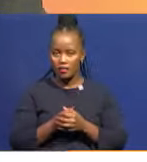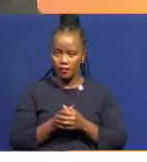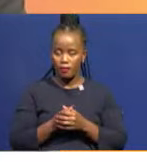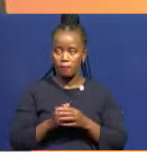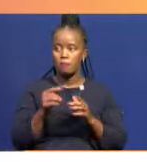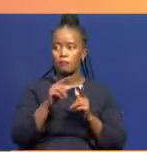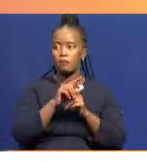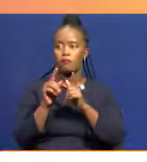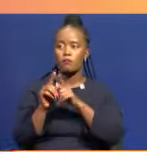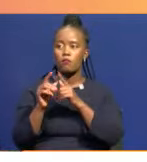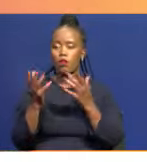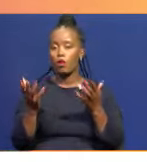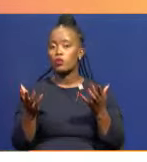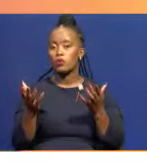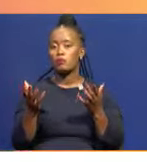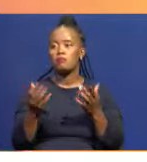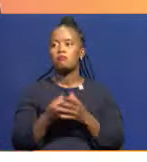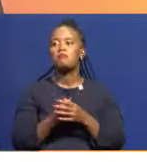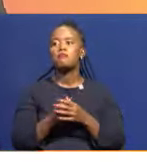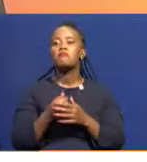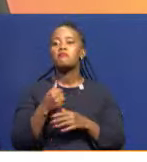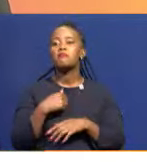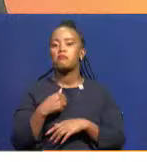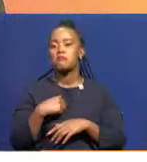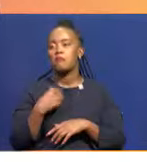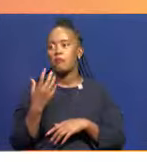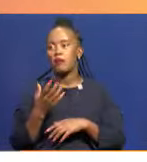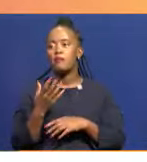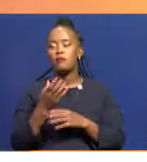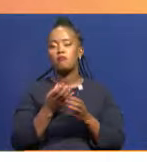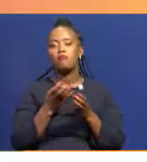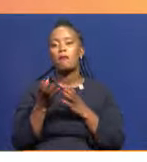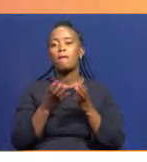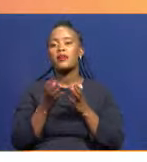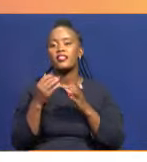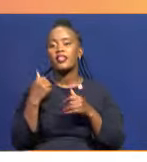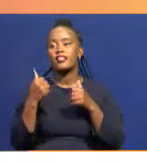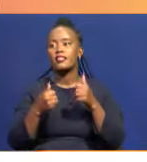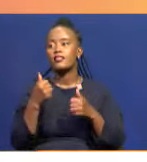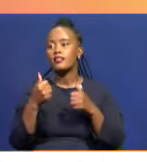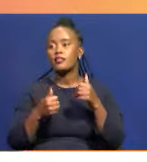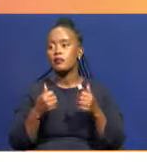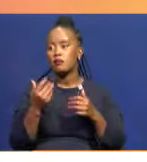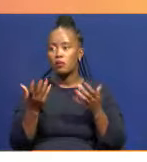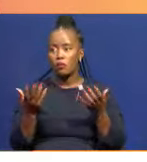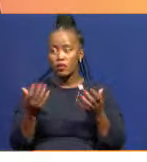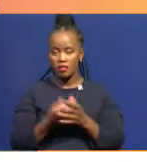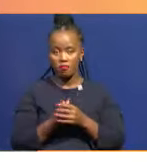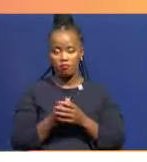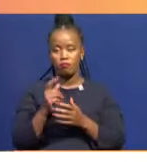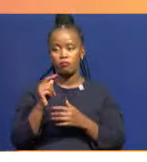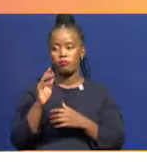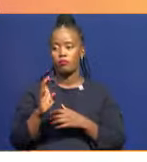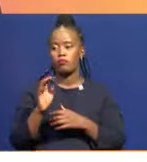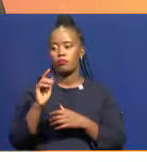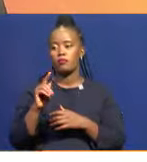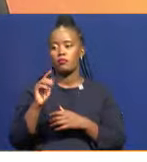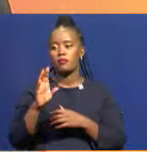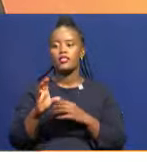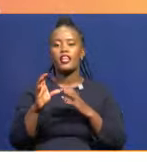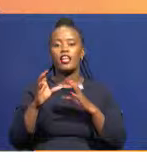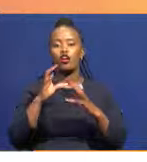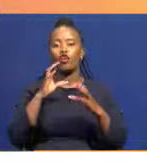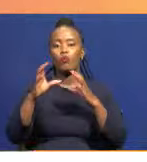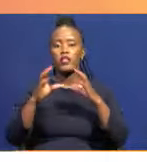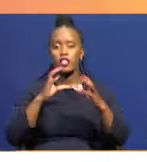Vile ningesema, mimi sana sana najihusisha na maneno ya telecommunication. Hiyo ndio ile